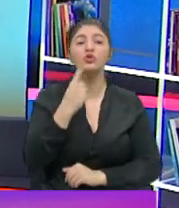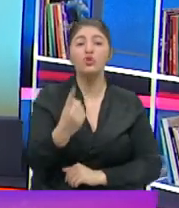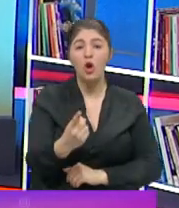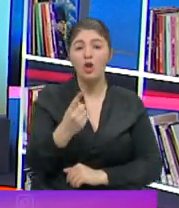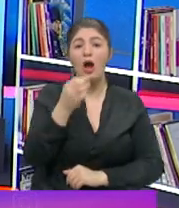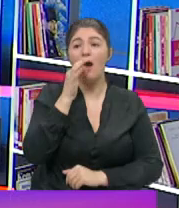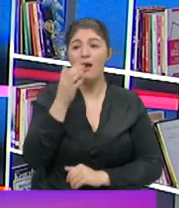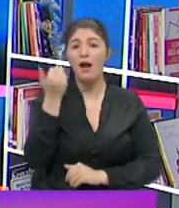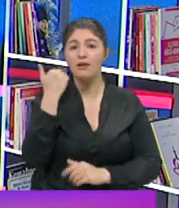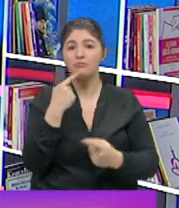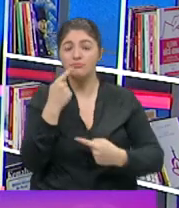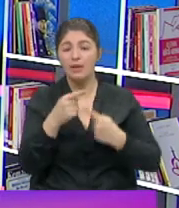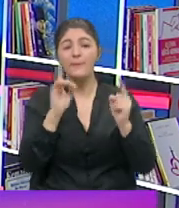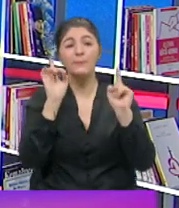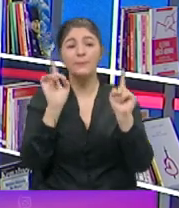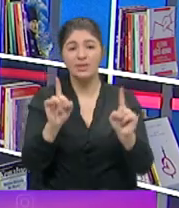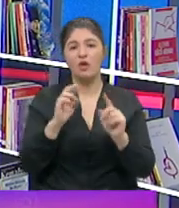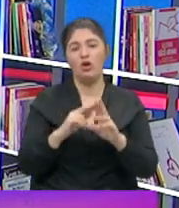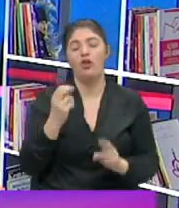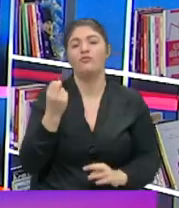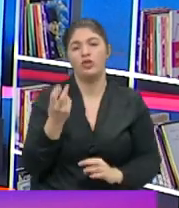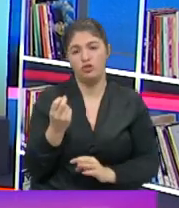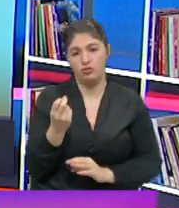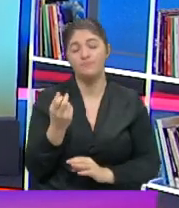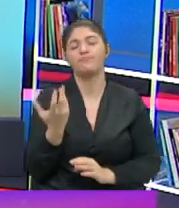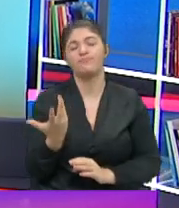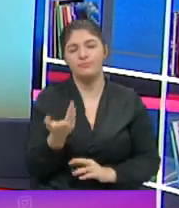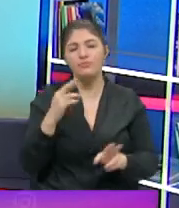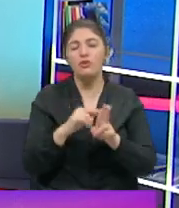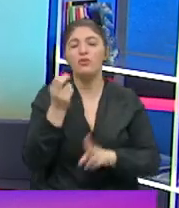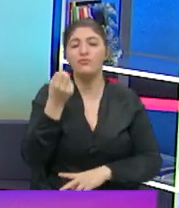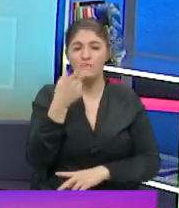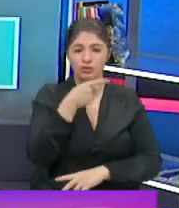söylüyor Ankara kulisleri. Bir de korona. Korona'da